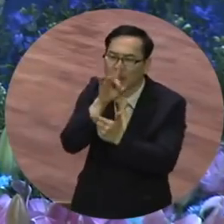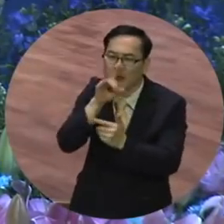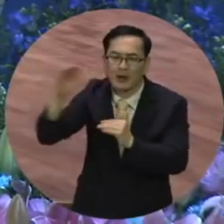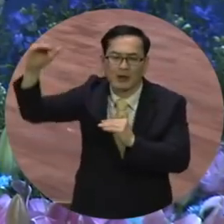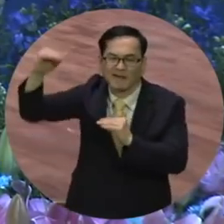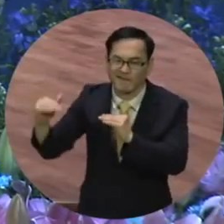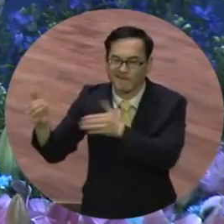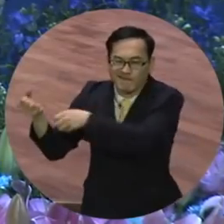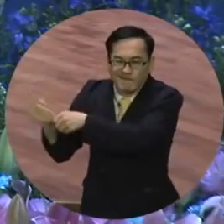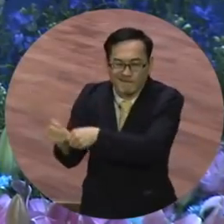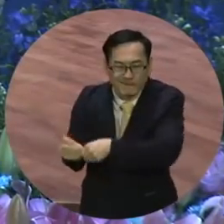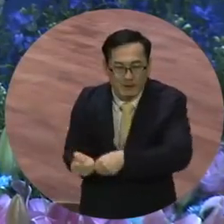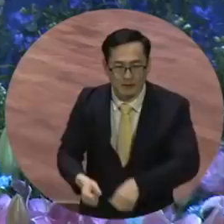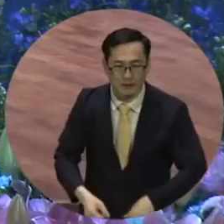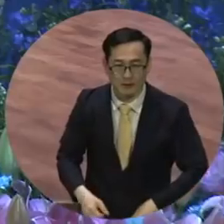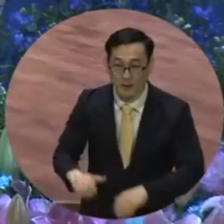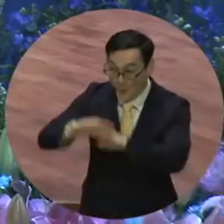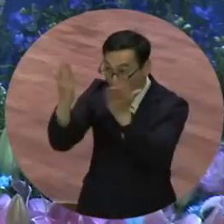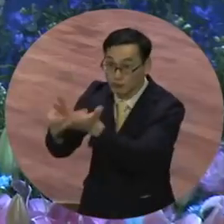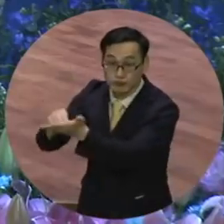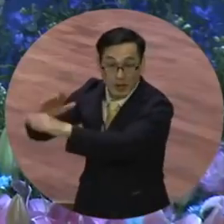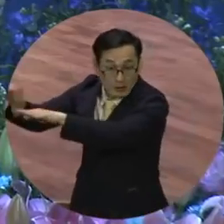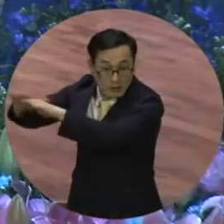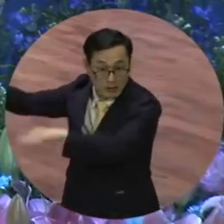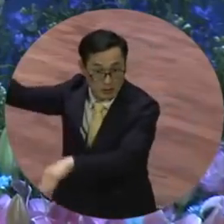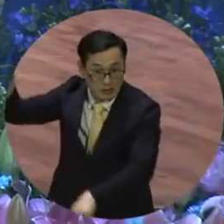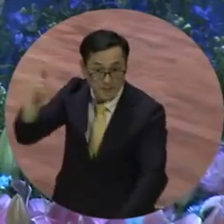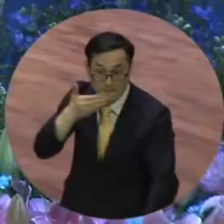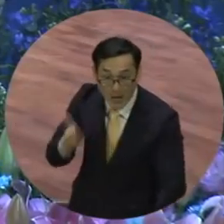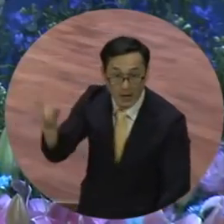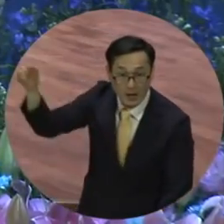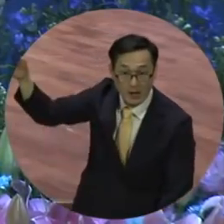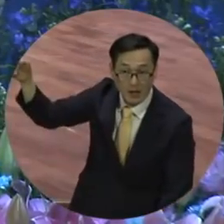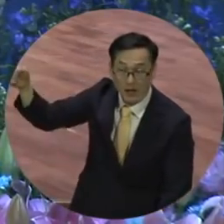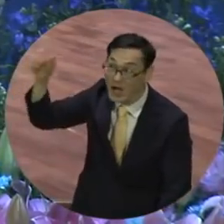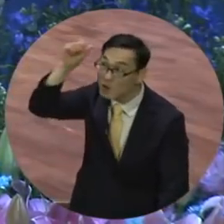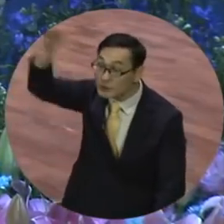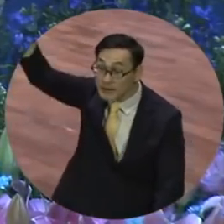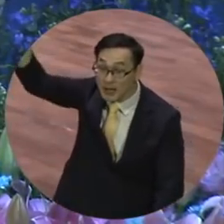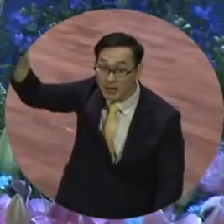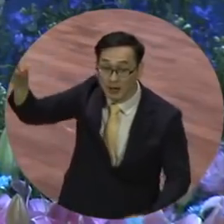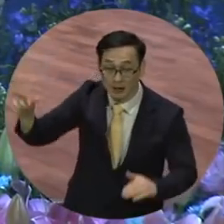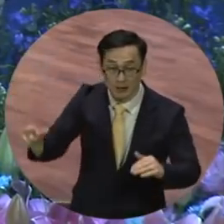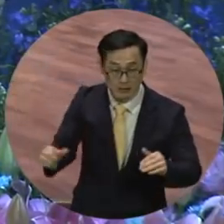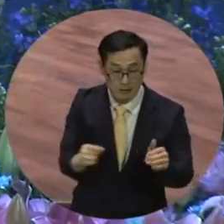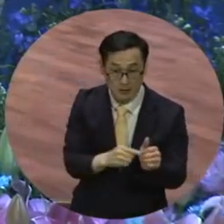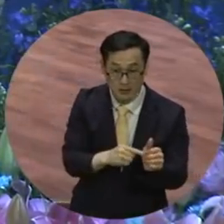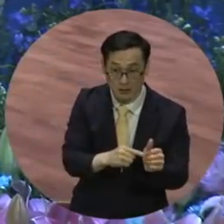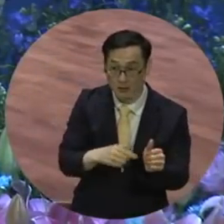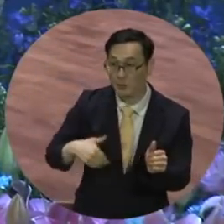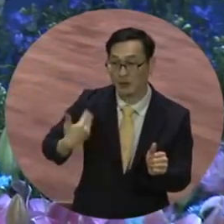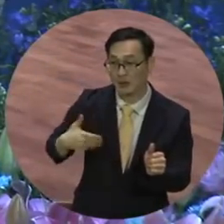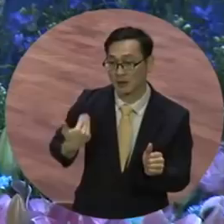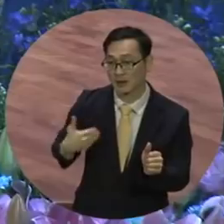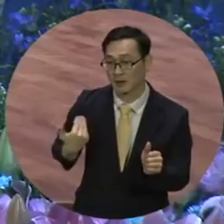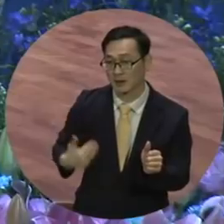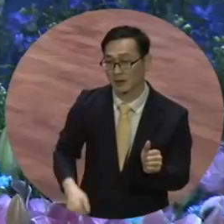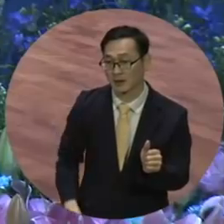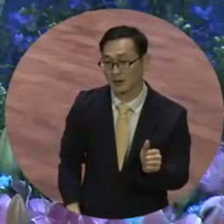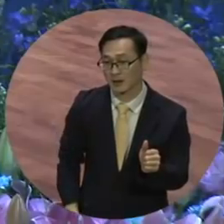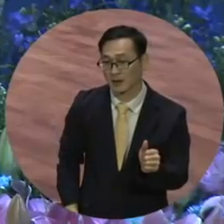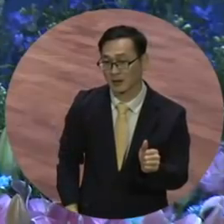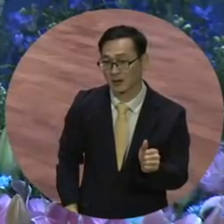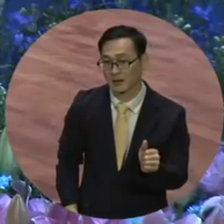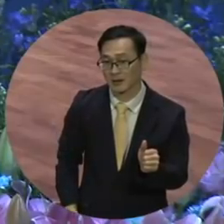특히 모든 문제들을 해결할 수 있는 훨씬 하나님을 발견하지 못하는 것이 오늘날 그리스도인들의 큰 문제다.